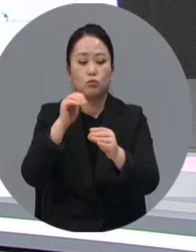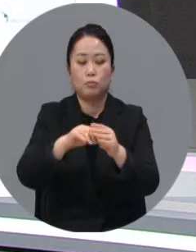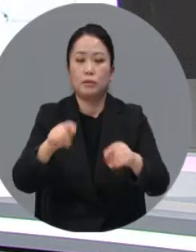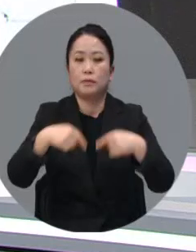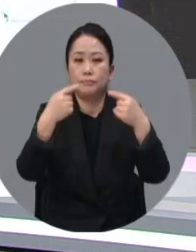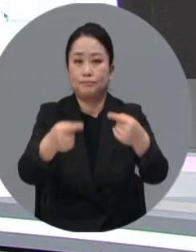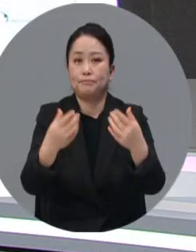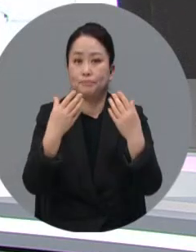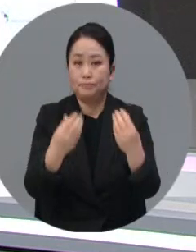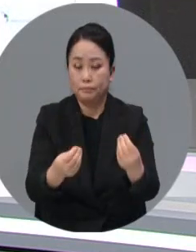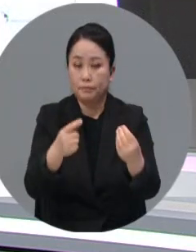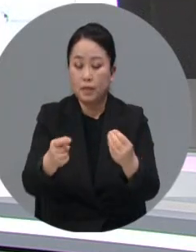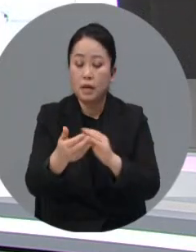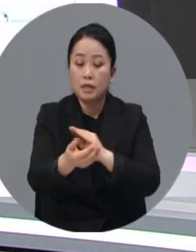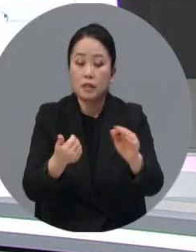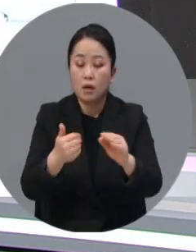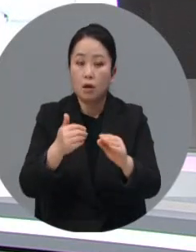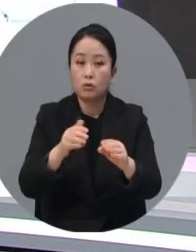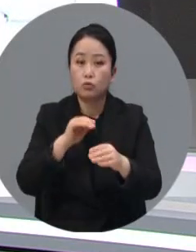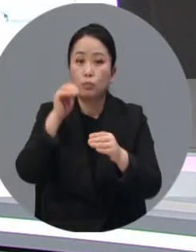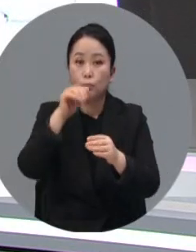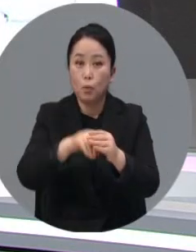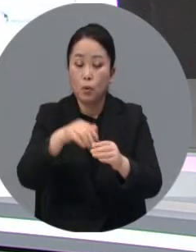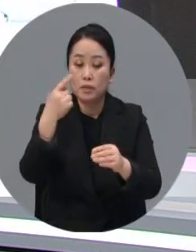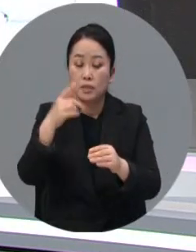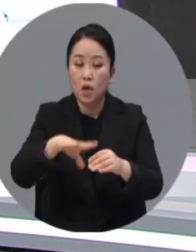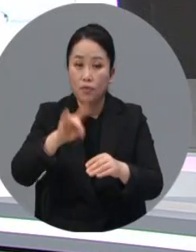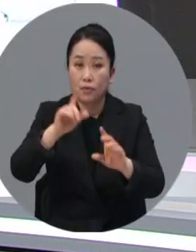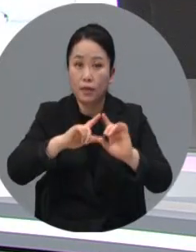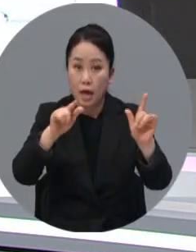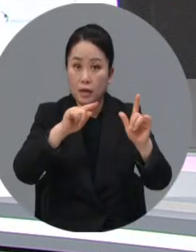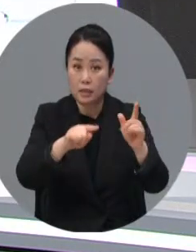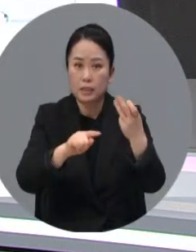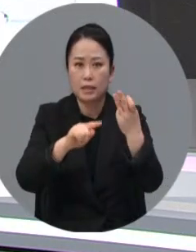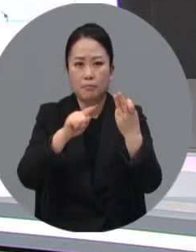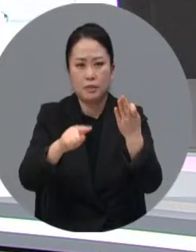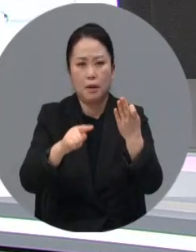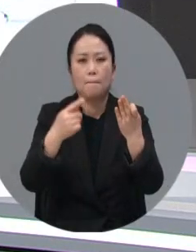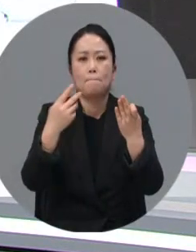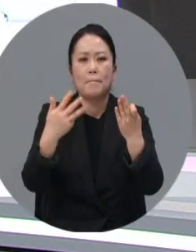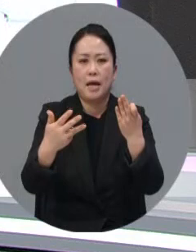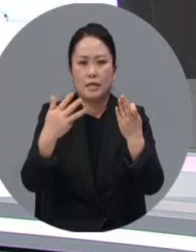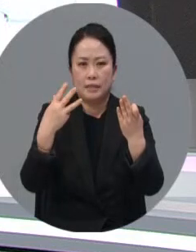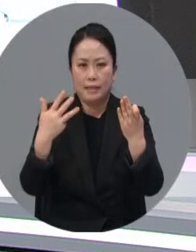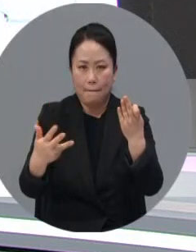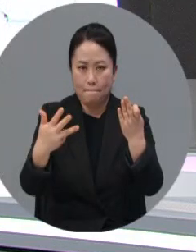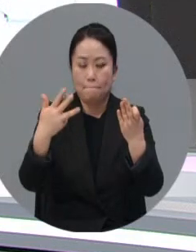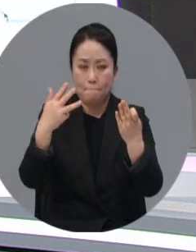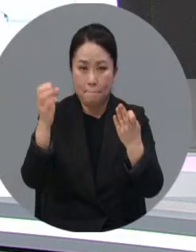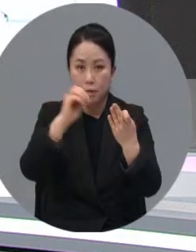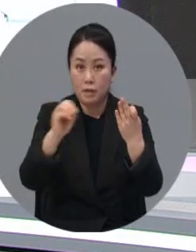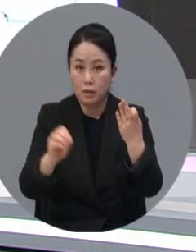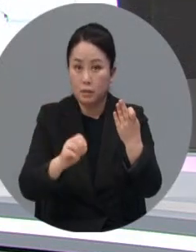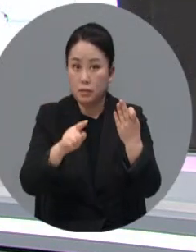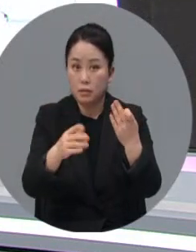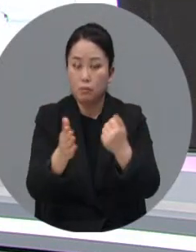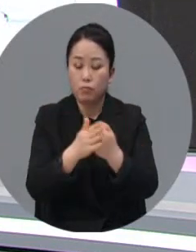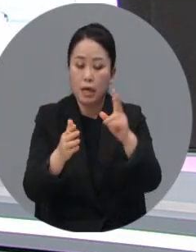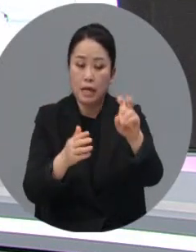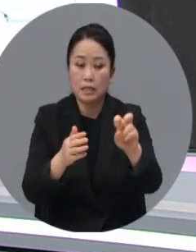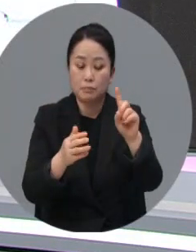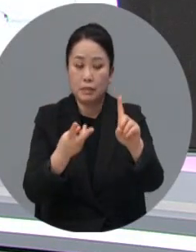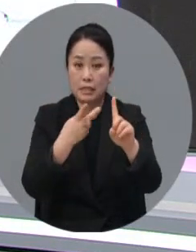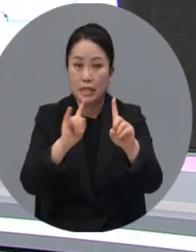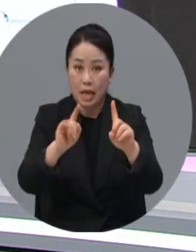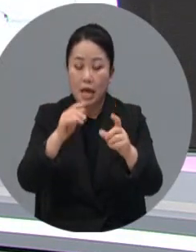참여했습니다. 사전투표 첫날 투표율은 14.83%를 기록해서 21대 총선 때보다